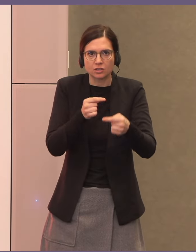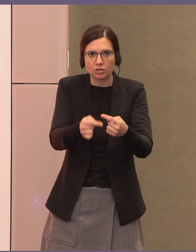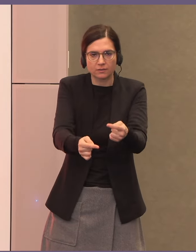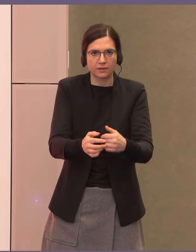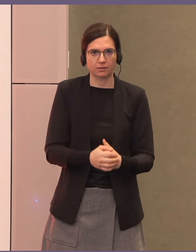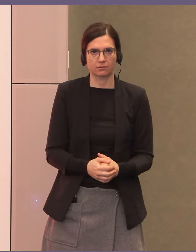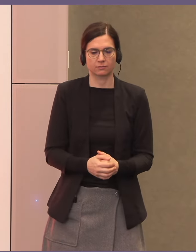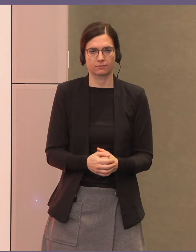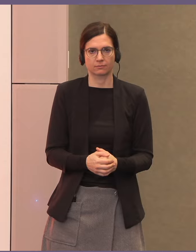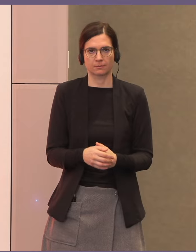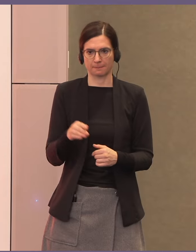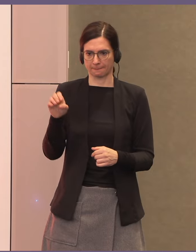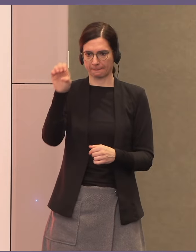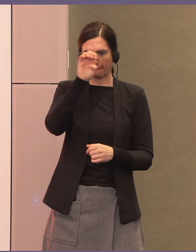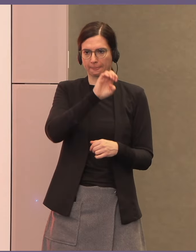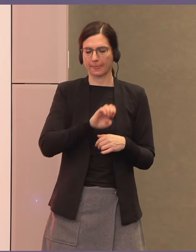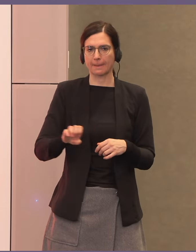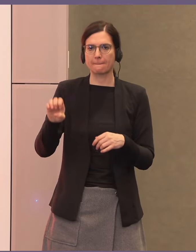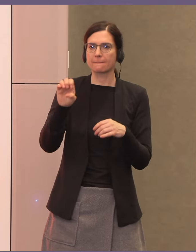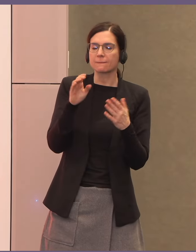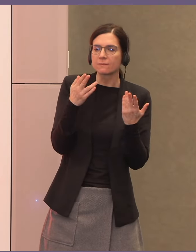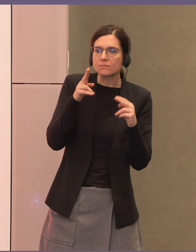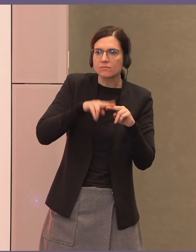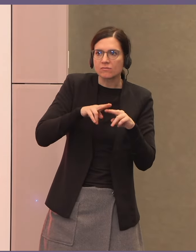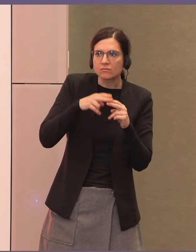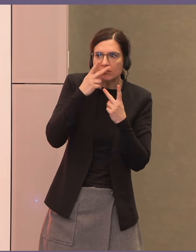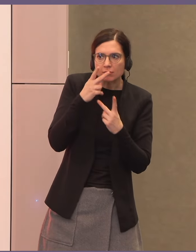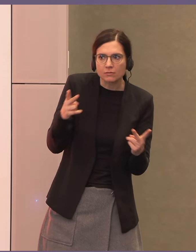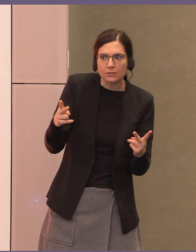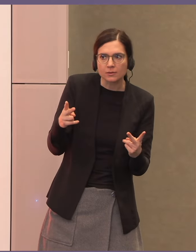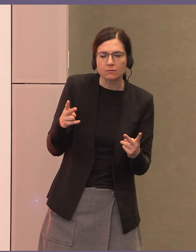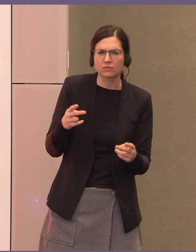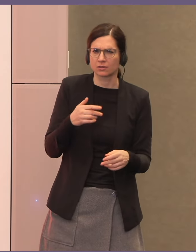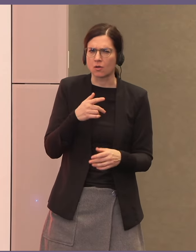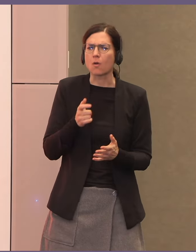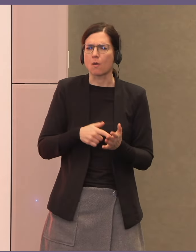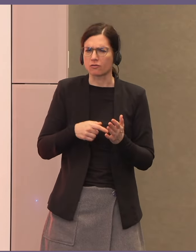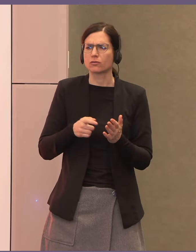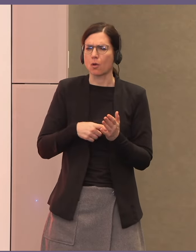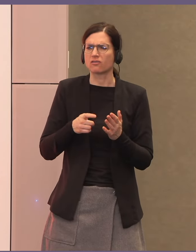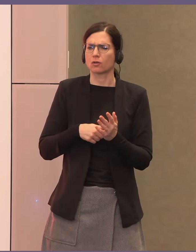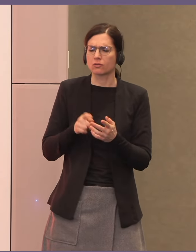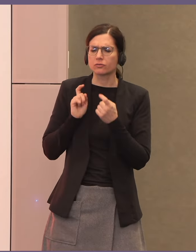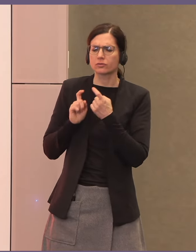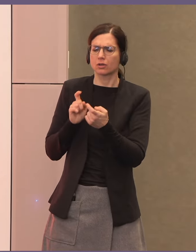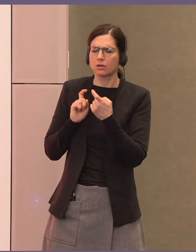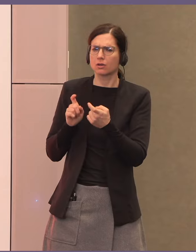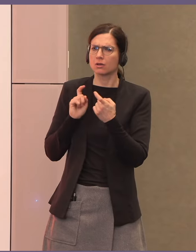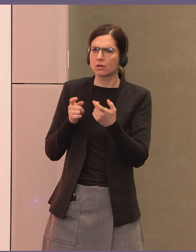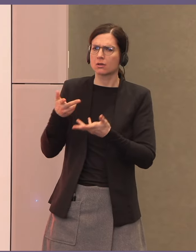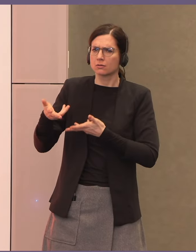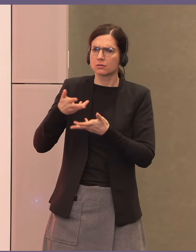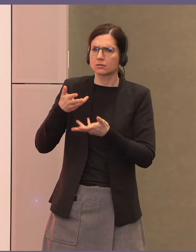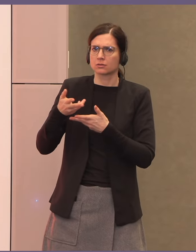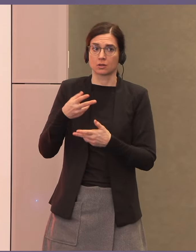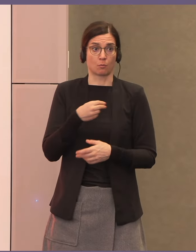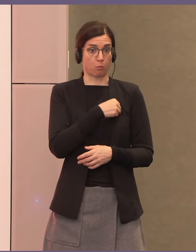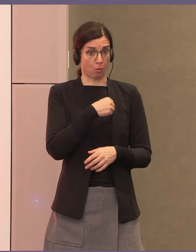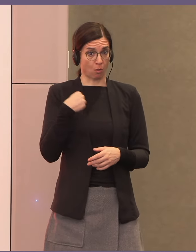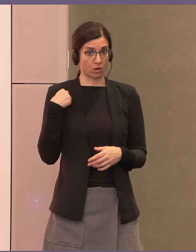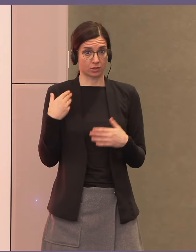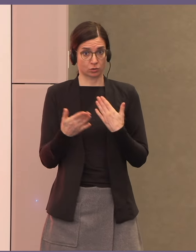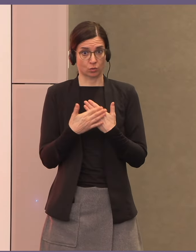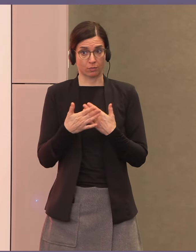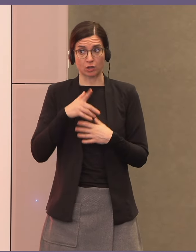Und wir brauchen auch nur in Europa schauen. Wir diskutieren es in der Frauenbewegung ja auch sehr oft und in der Frauenorganisation. Wenn wir uns Polen hernehmen,